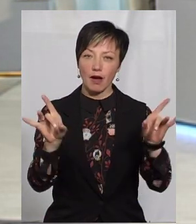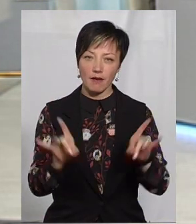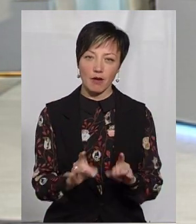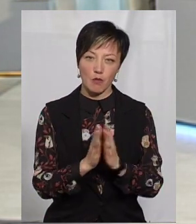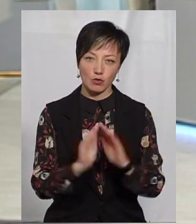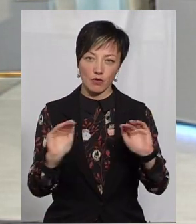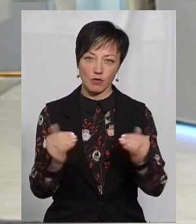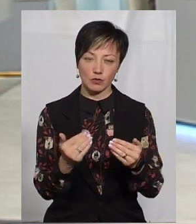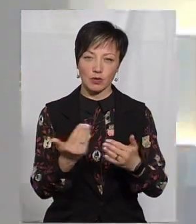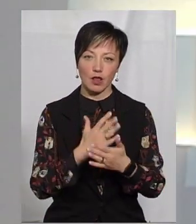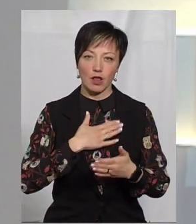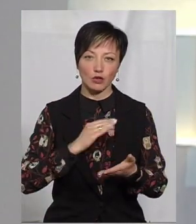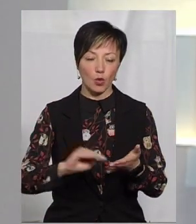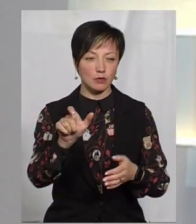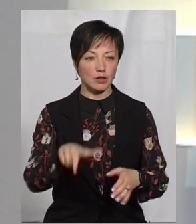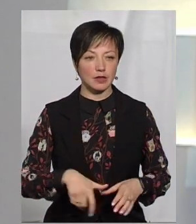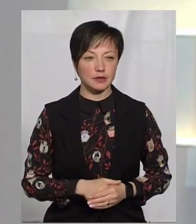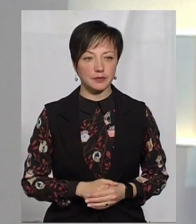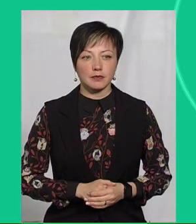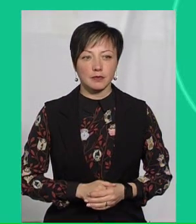сюжету Тетяни Ворожцової.